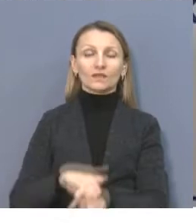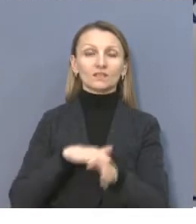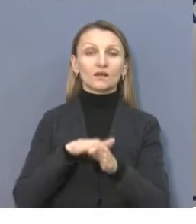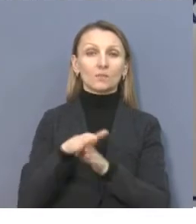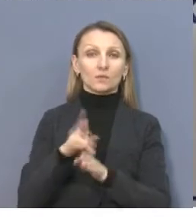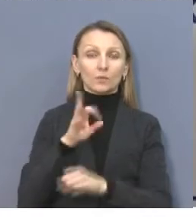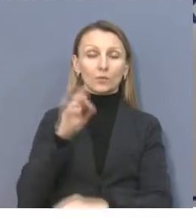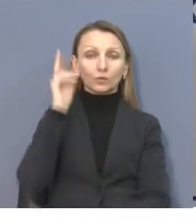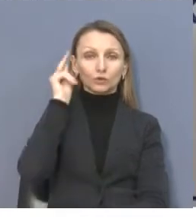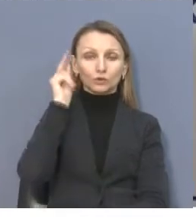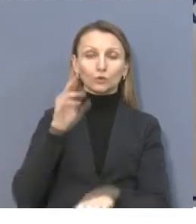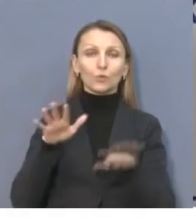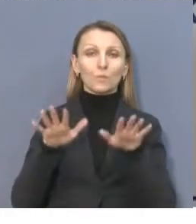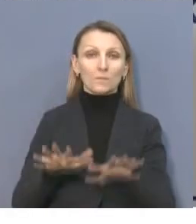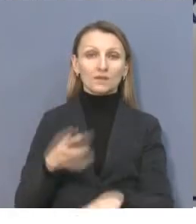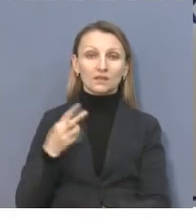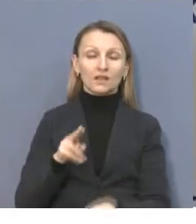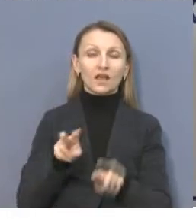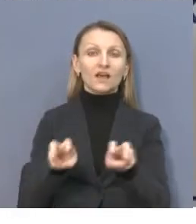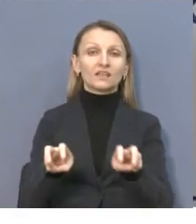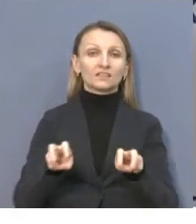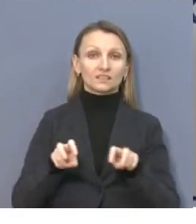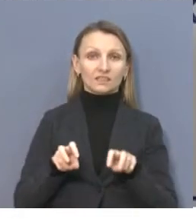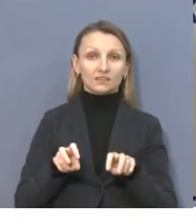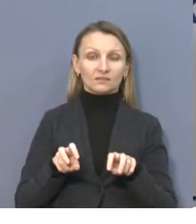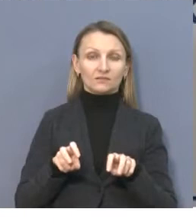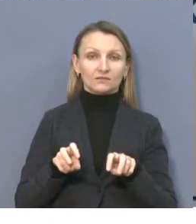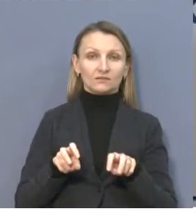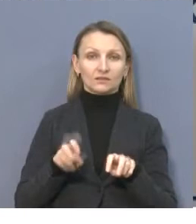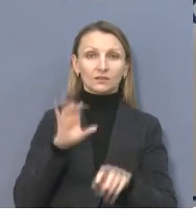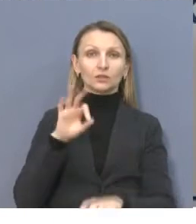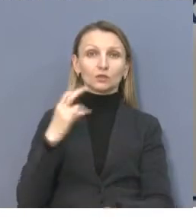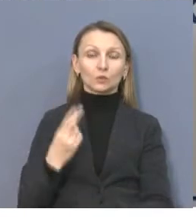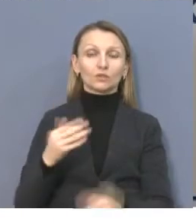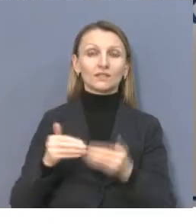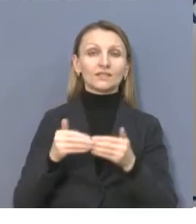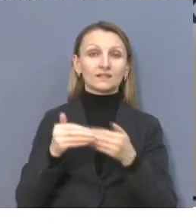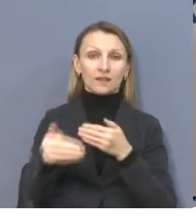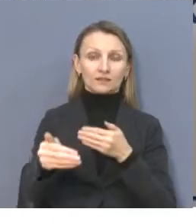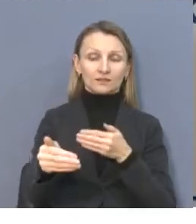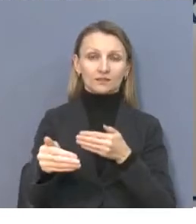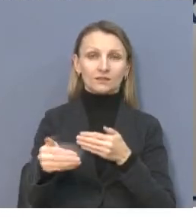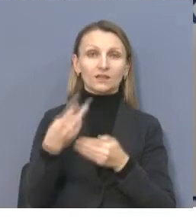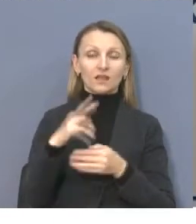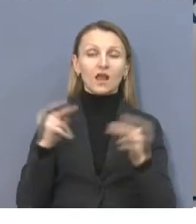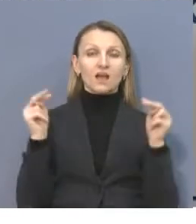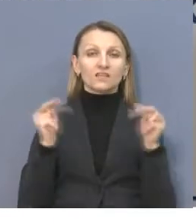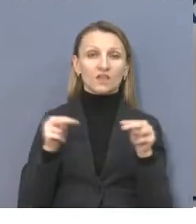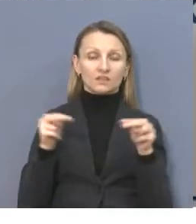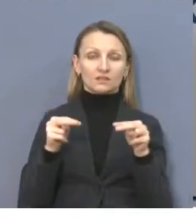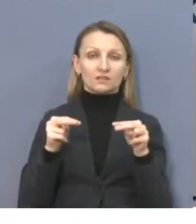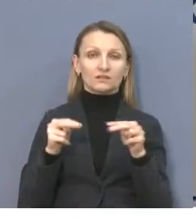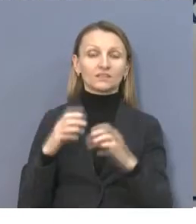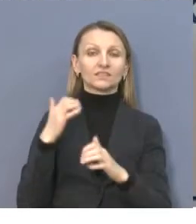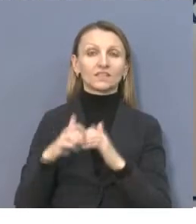по числу мест для сидения и соблюдением социальной дистанции для сведения как бы средняя загрузка